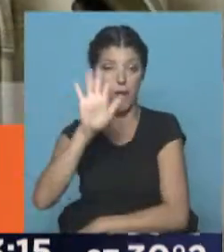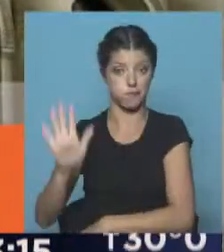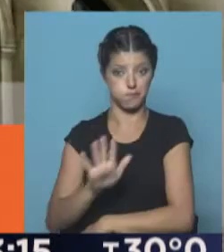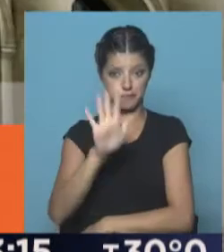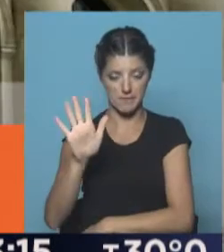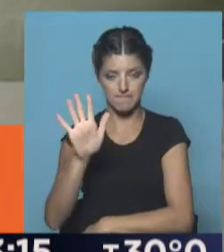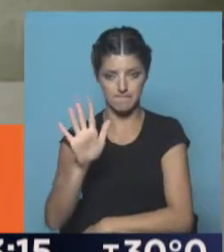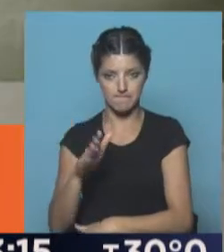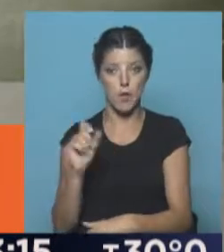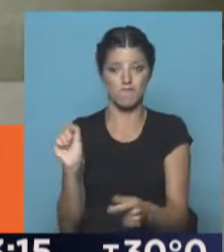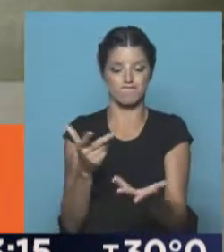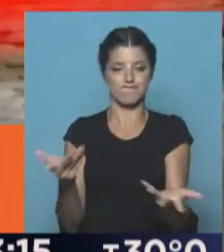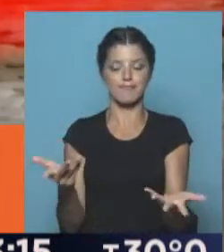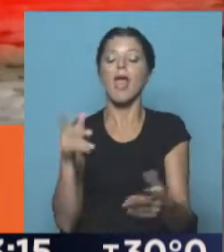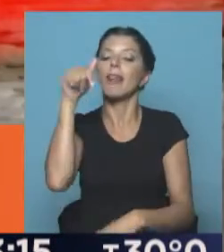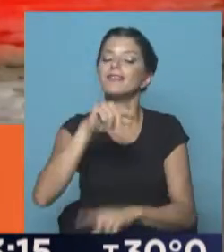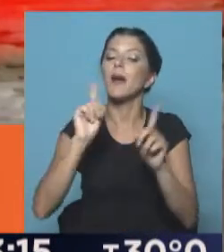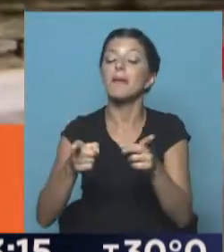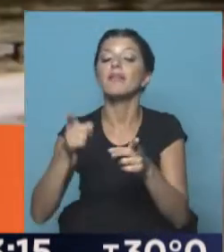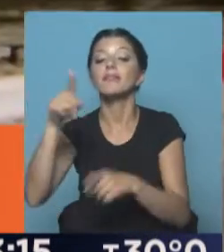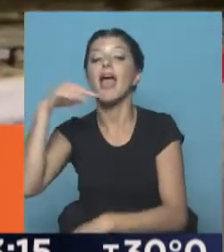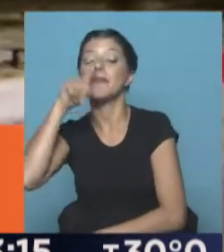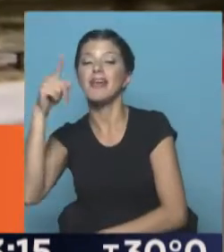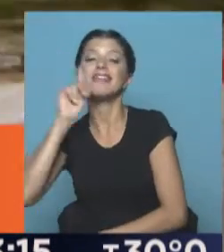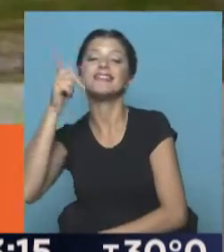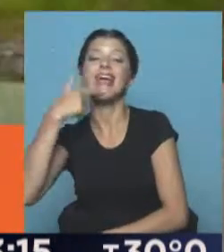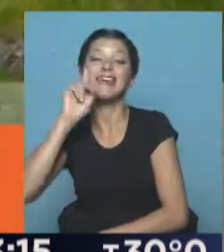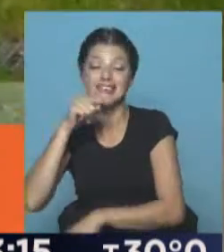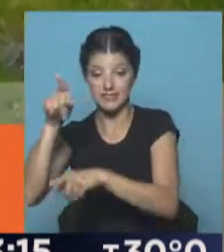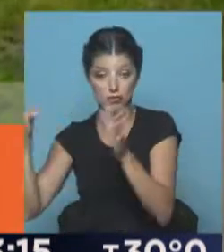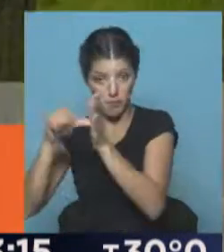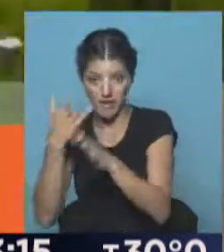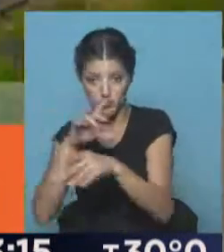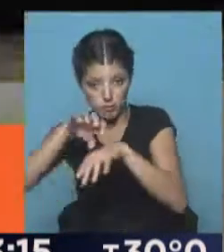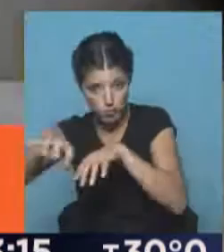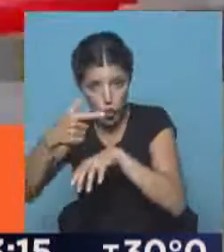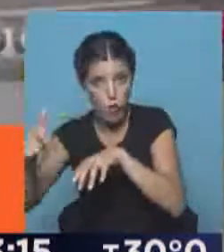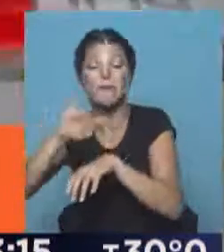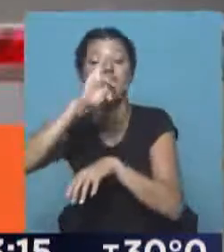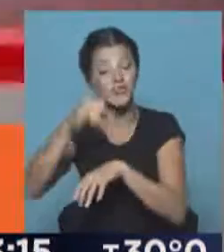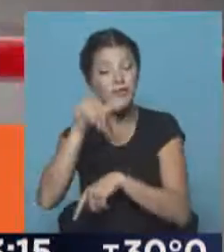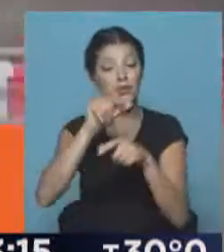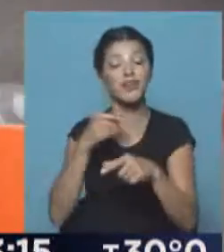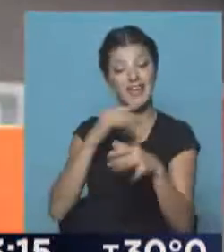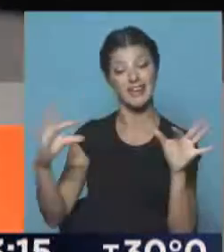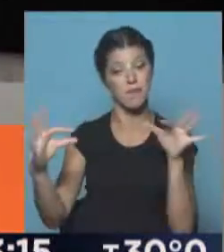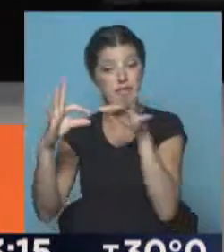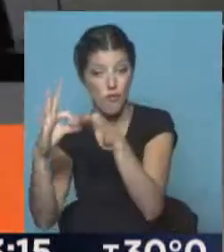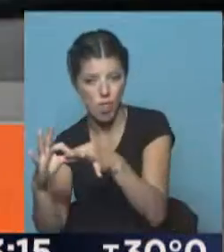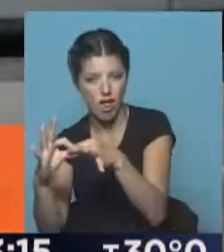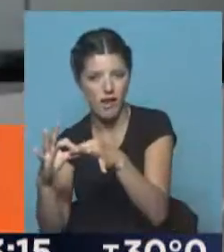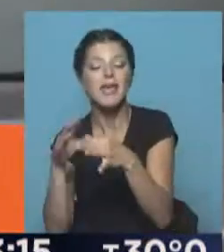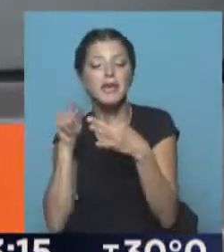alemana asegura que el ISIS no tiene estructuras detectadas en el país, pero sí simpatizantes, y que para manejar la